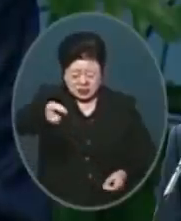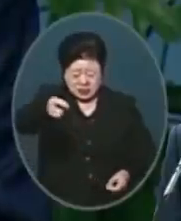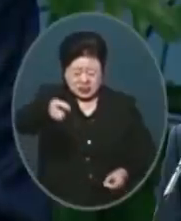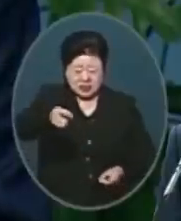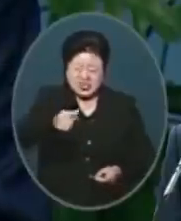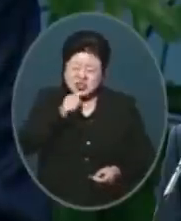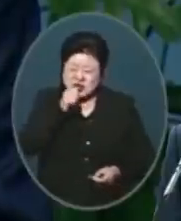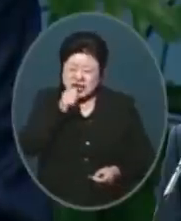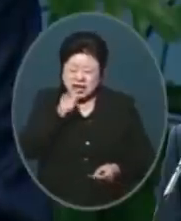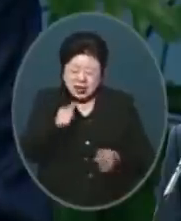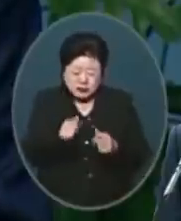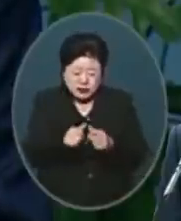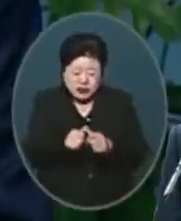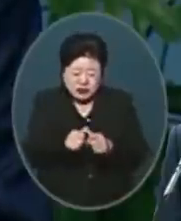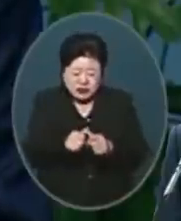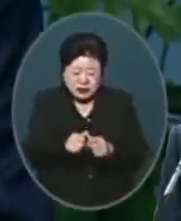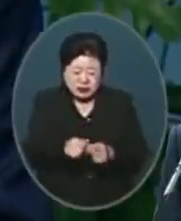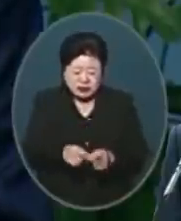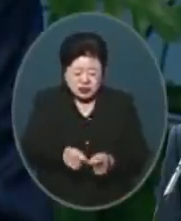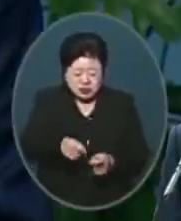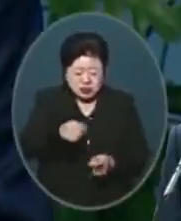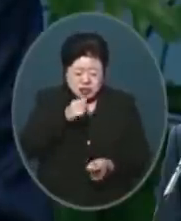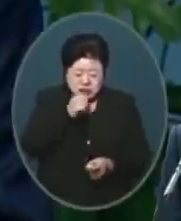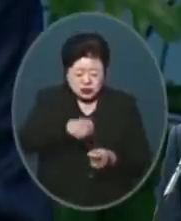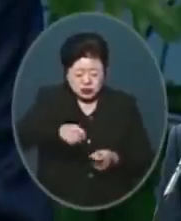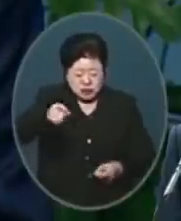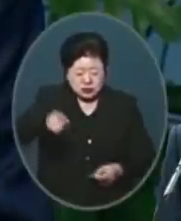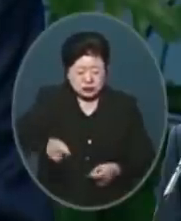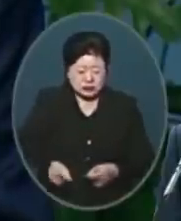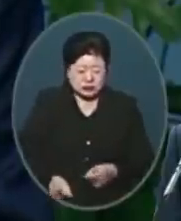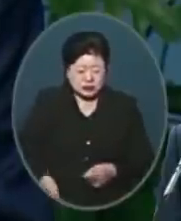달려있는 그 회철을